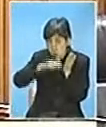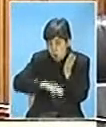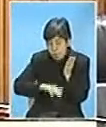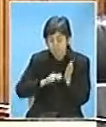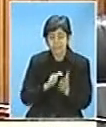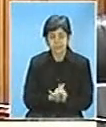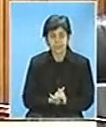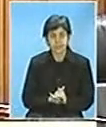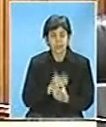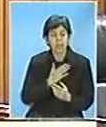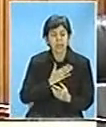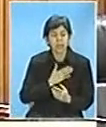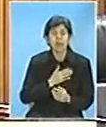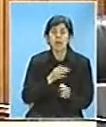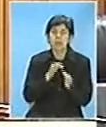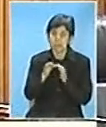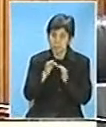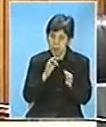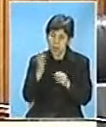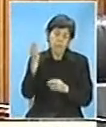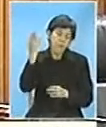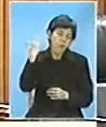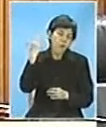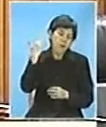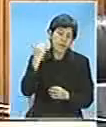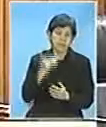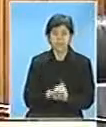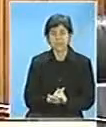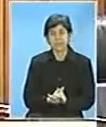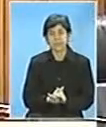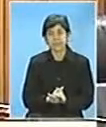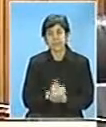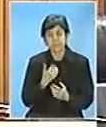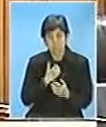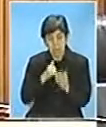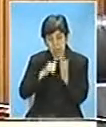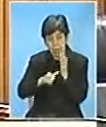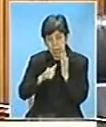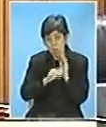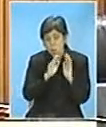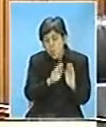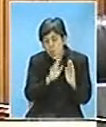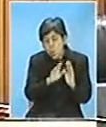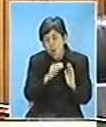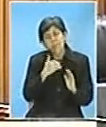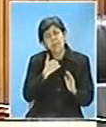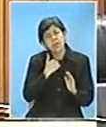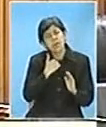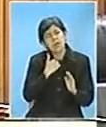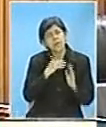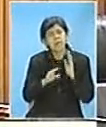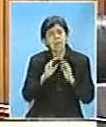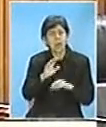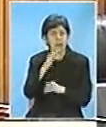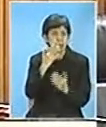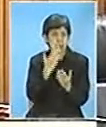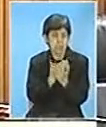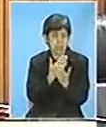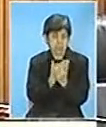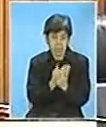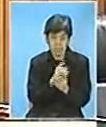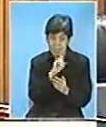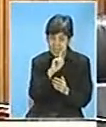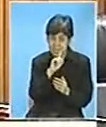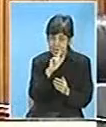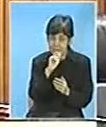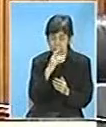นนี้เนี่ยผมขอเรียนนี้ครับคือเมื่อก่อนนี้เนี่ยมีการเก็บภาษีอยู่ที่อัตราประมาณ5บาทต่อลิตรนะครับในส่